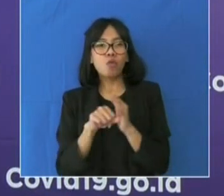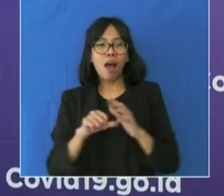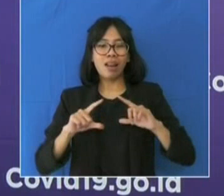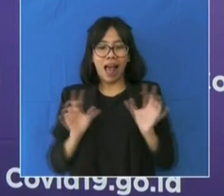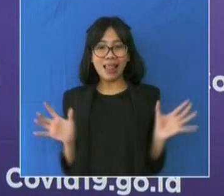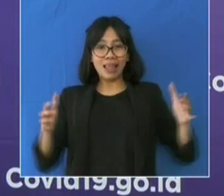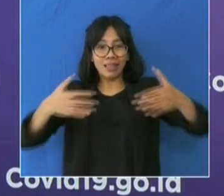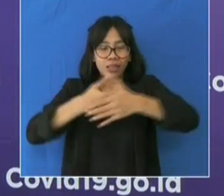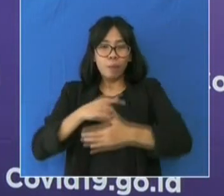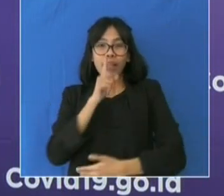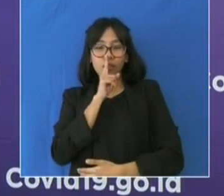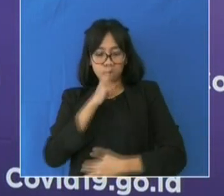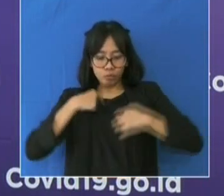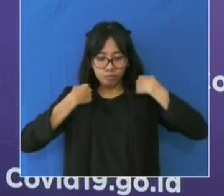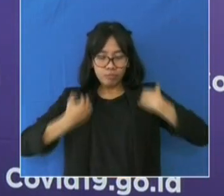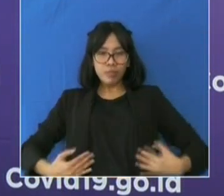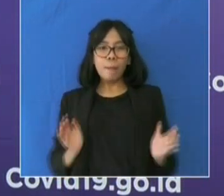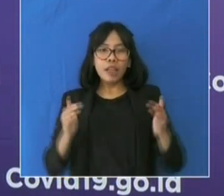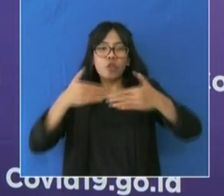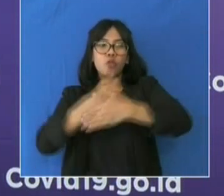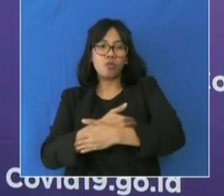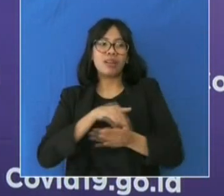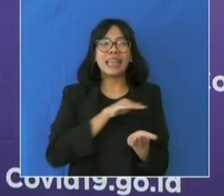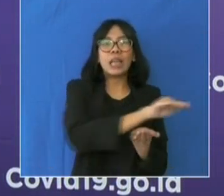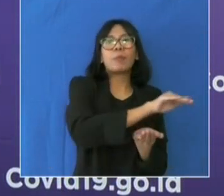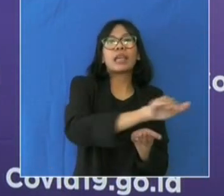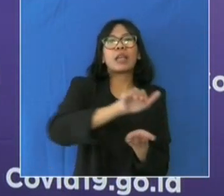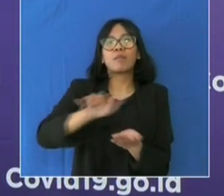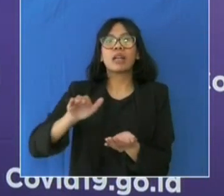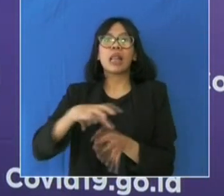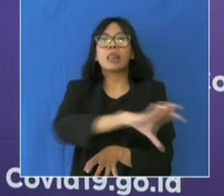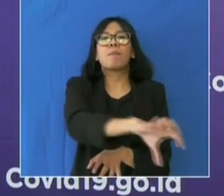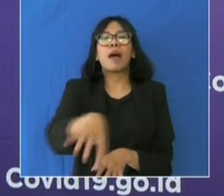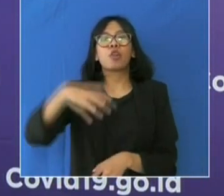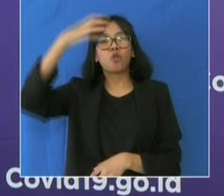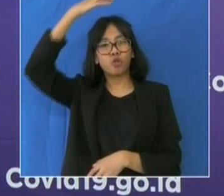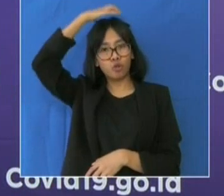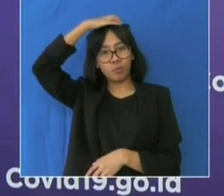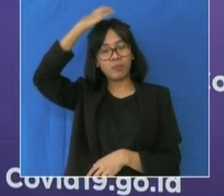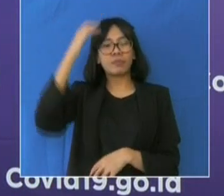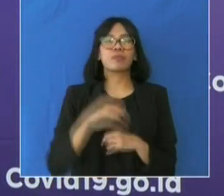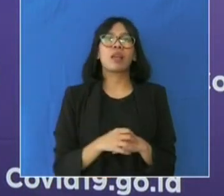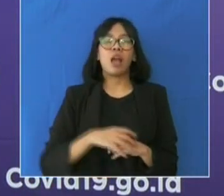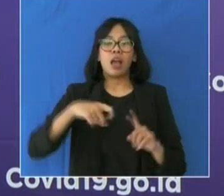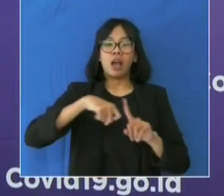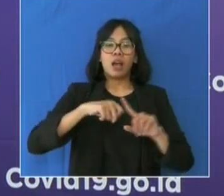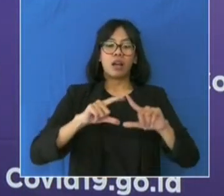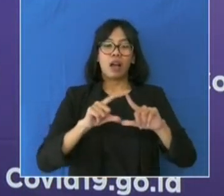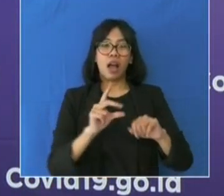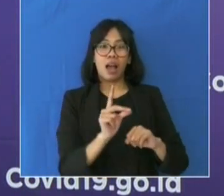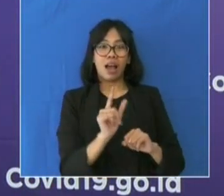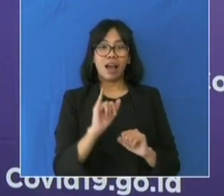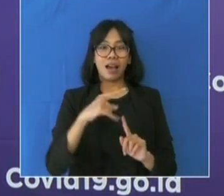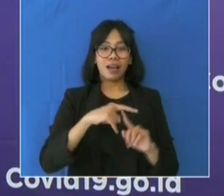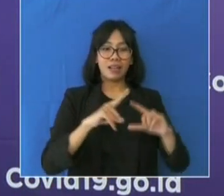bantuan APBD untuk tenaga medis dan relawan medis di wilayah wilayah Keuskupan Kalideres Indonesia bekerja